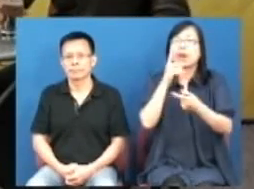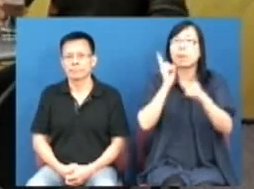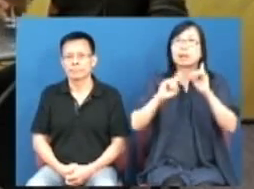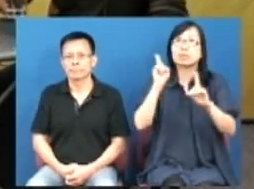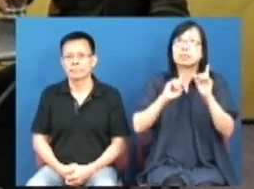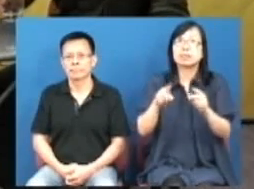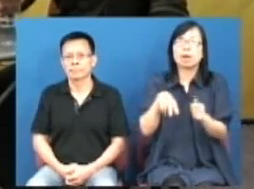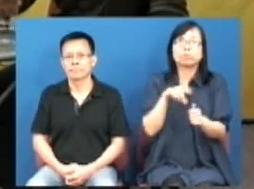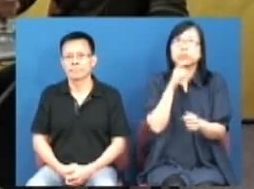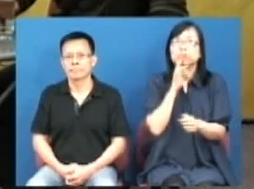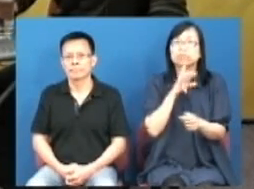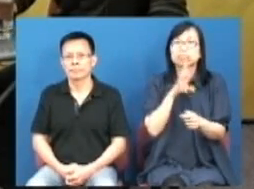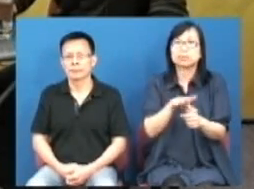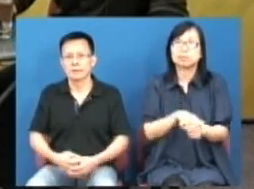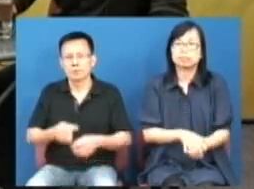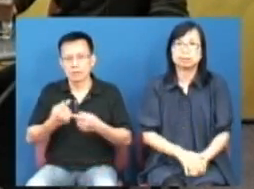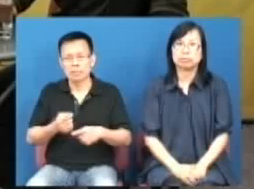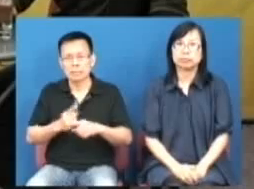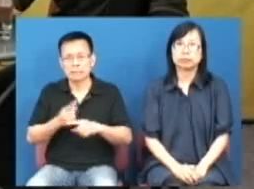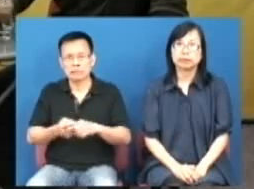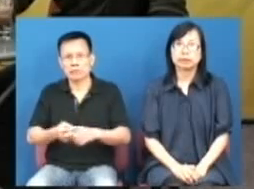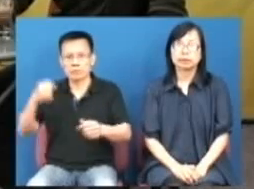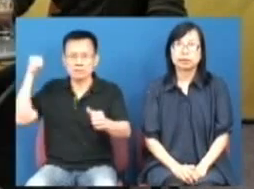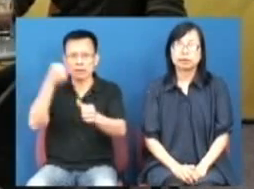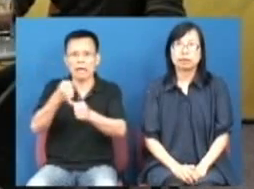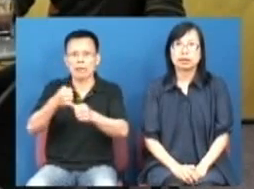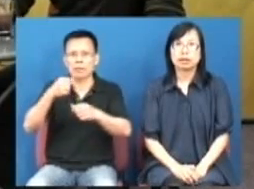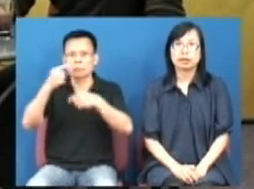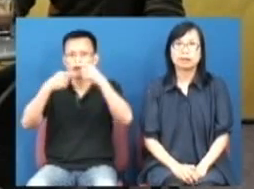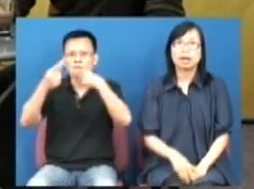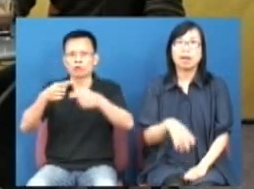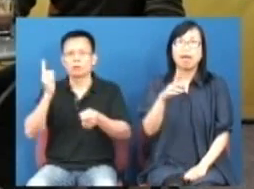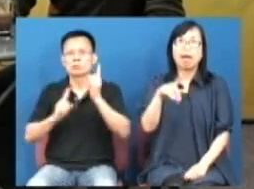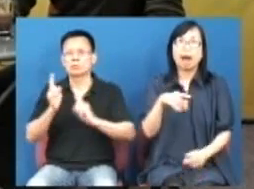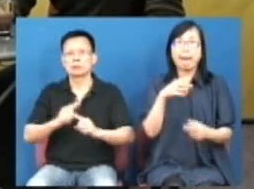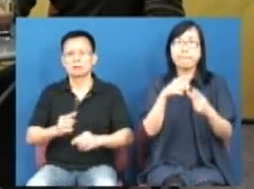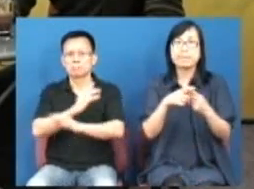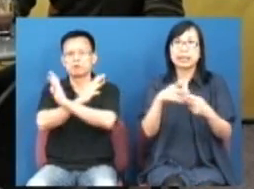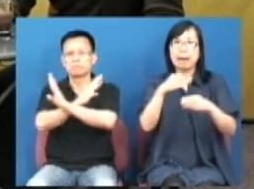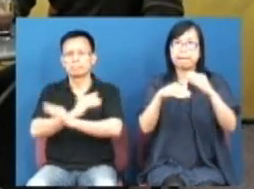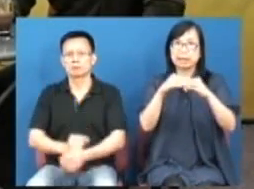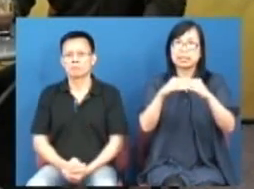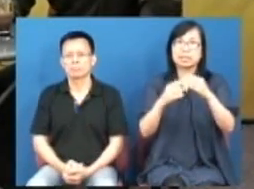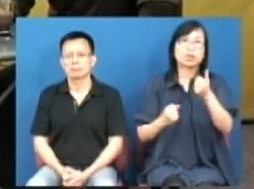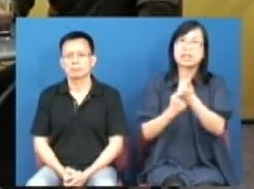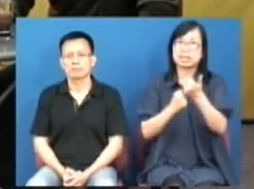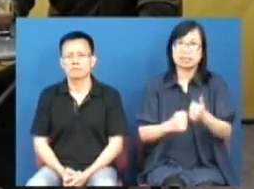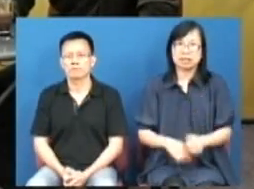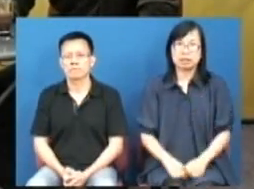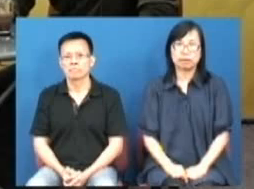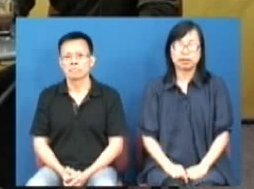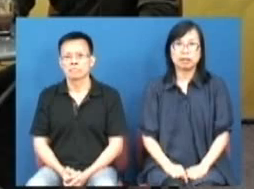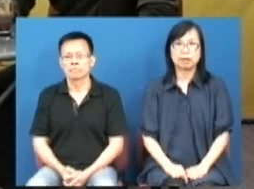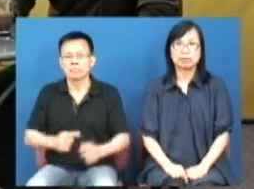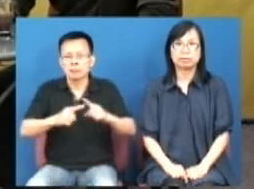到裏邊嘅。 呢、這個真係打壓言論自由，根本就係、是、真係。 對嘅，係民建聯咁硬嘅，因為而家係。 係啊係啊， 民建